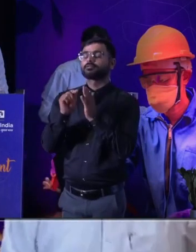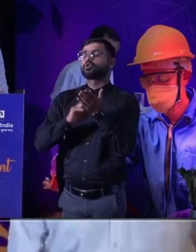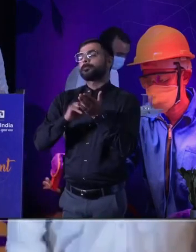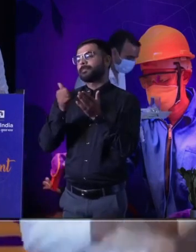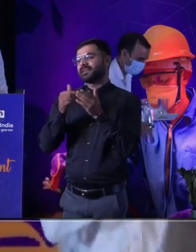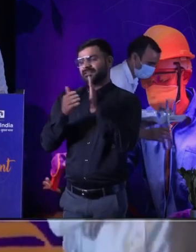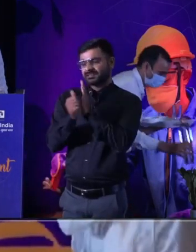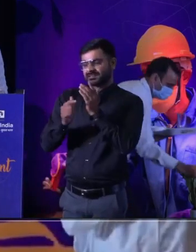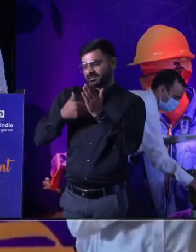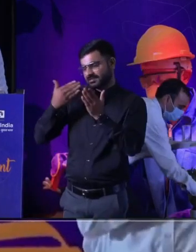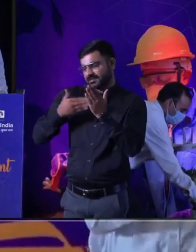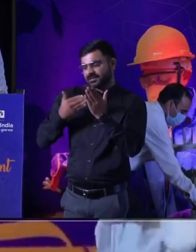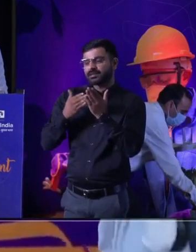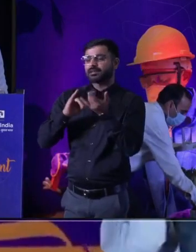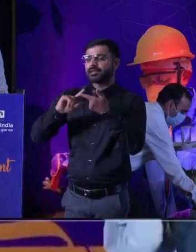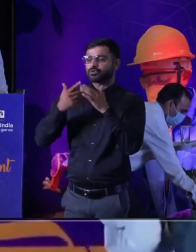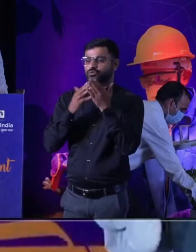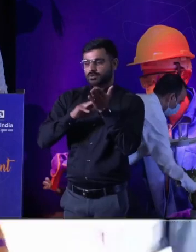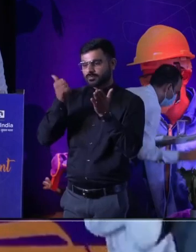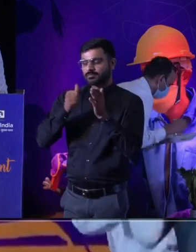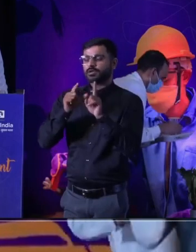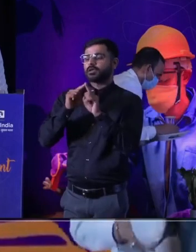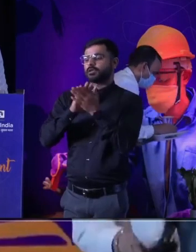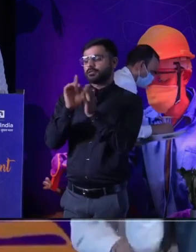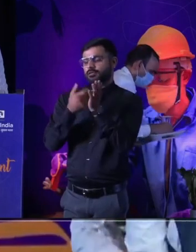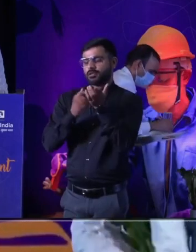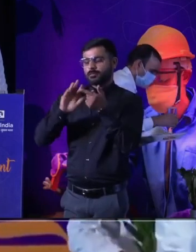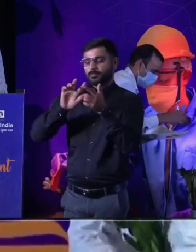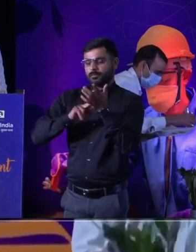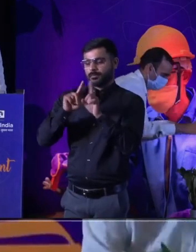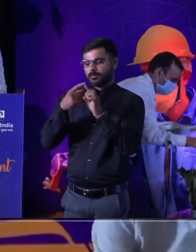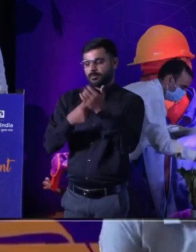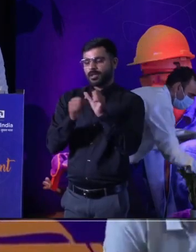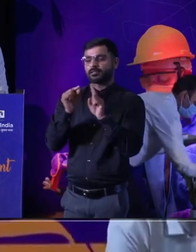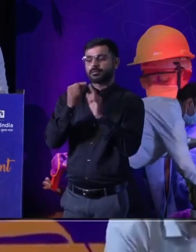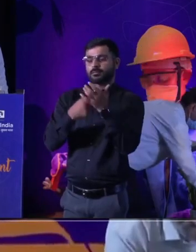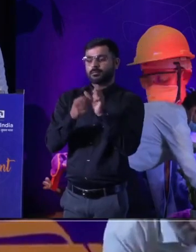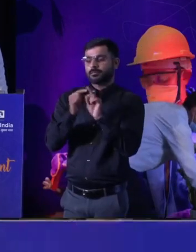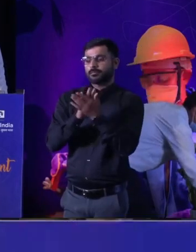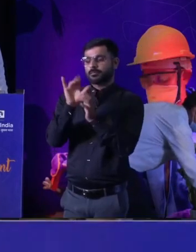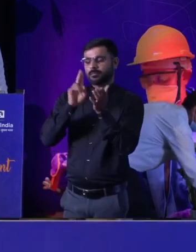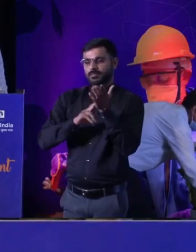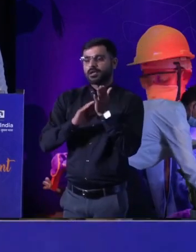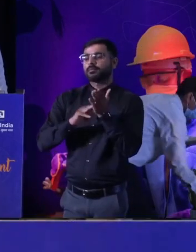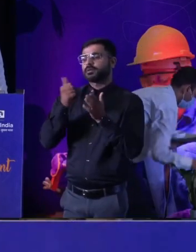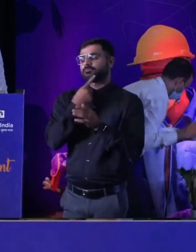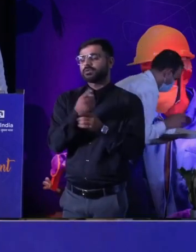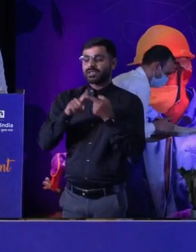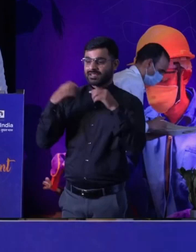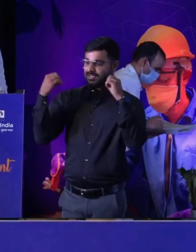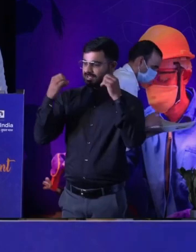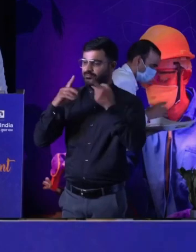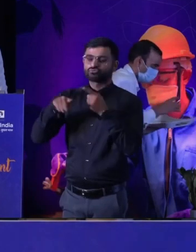उद्यमशीलता एवं शिक्षा मंत्री आदरणीय श्री धर्मेंद्र प्रधान जी, माननीय कौशल विकास उद्यमशीलता एवं इलेक्ट्रॉनिक्स